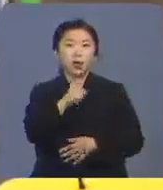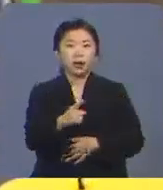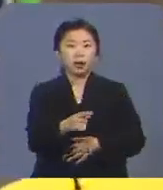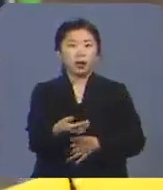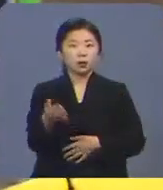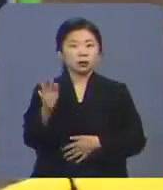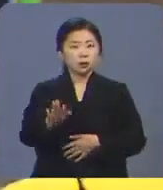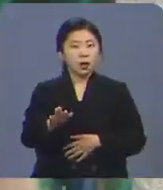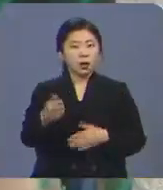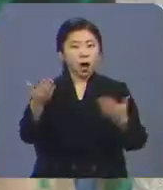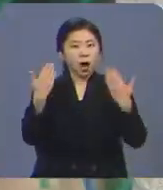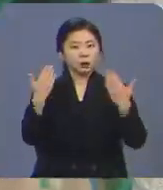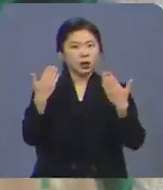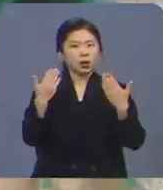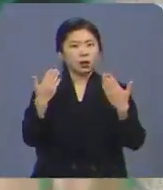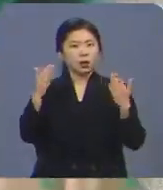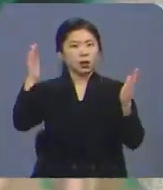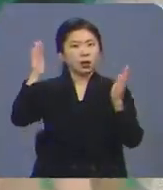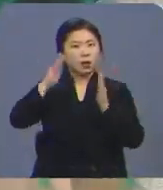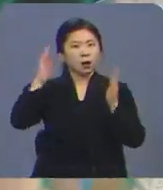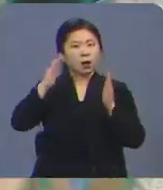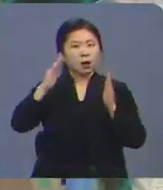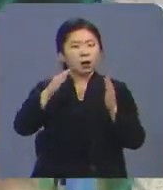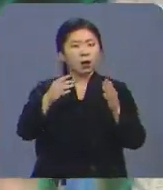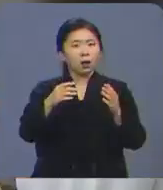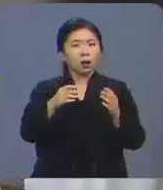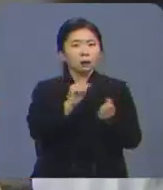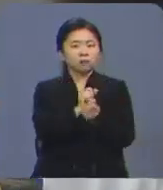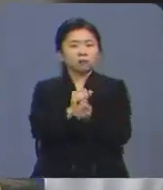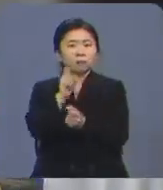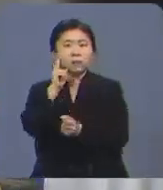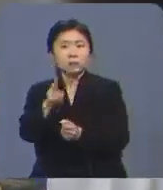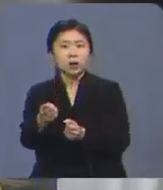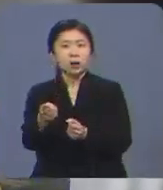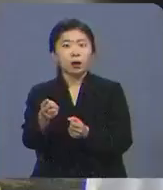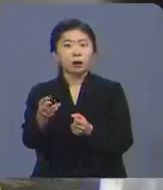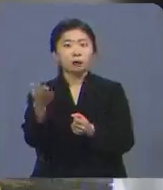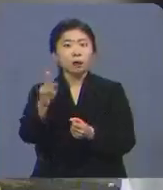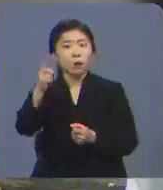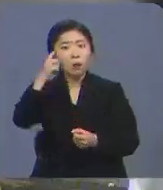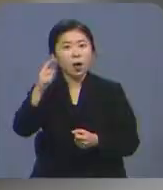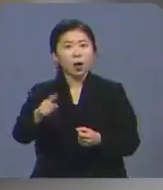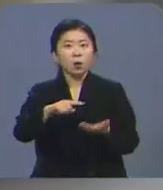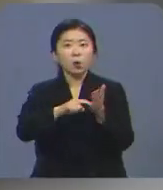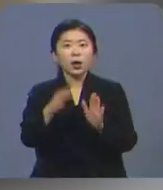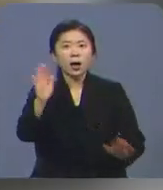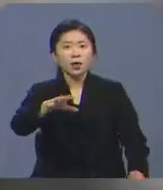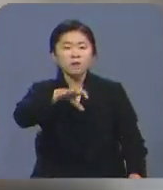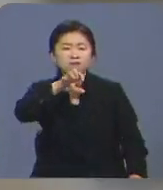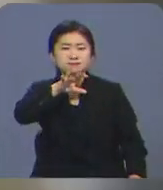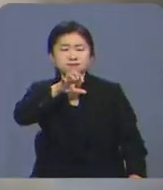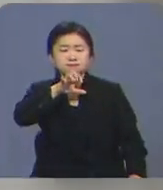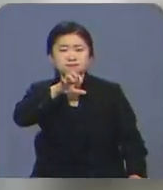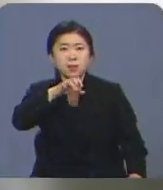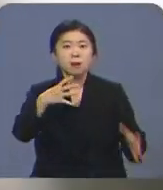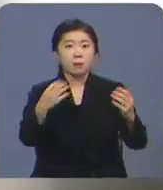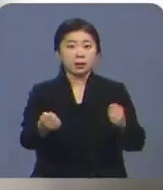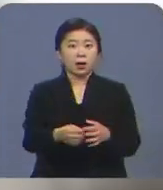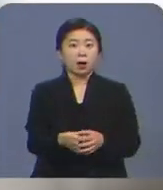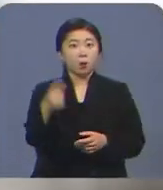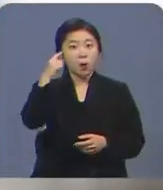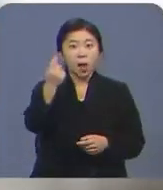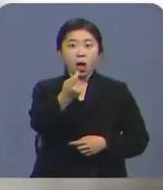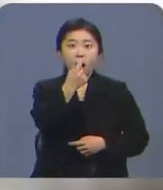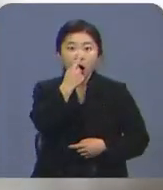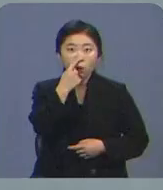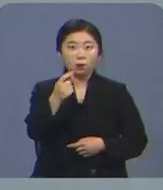확진자가 다수 발생하는데도 학교 이름을 공개하지 않자 시민들의 불만이 커지고 있습니다. 학교는 물론 학원과 스터디 카페 등을